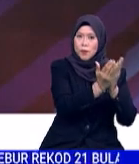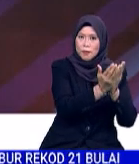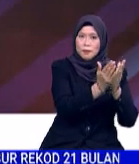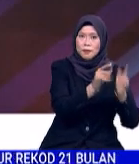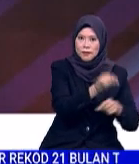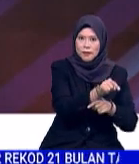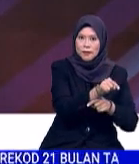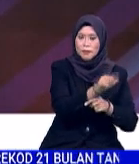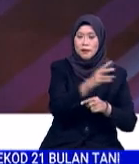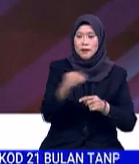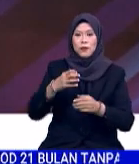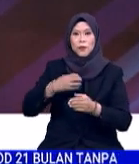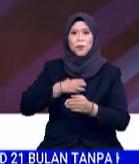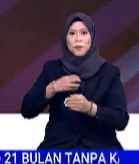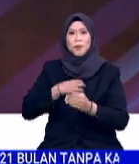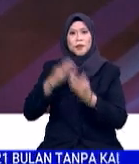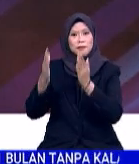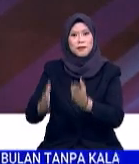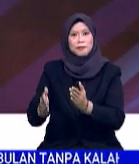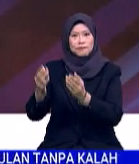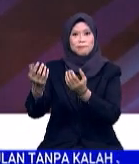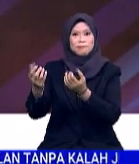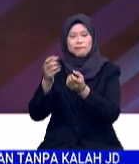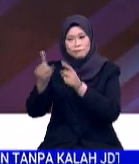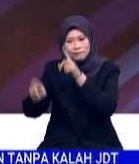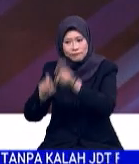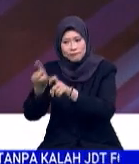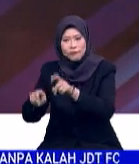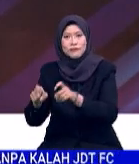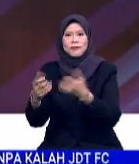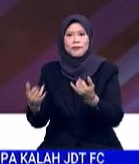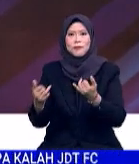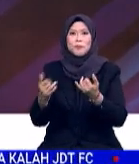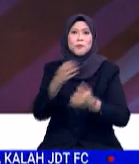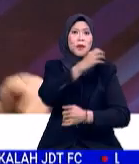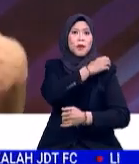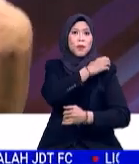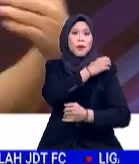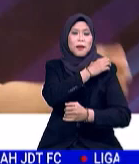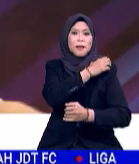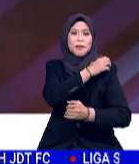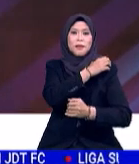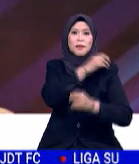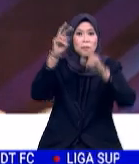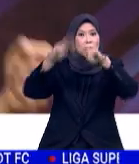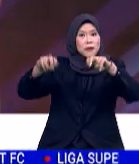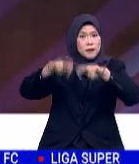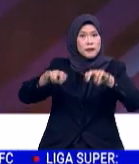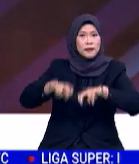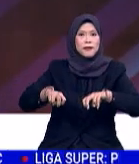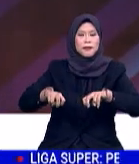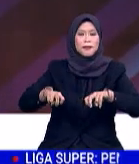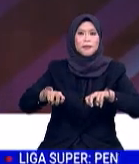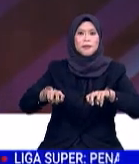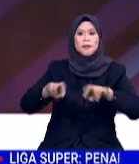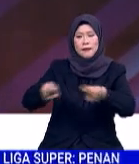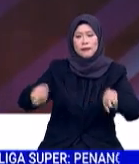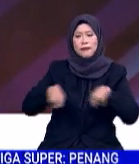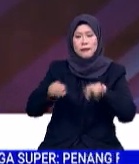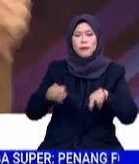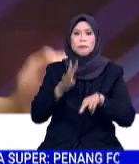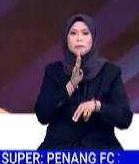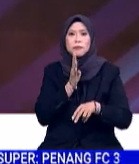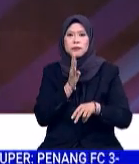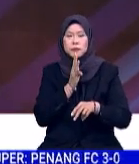daripada pengadu juga kita telah ambil keterangan dan sekarang ini pegawai-pegawai penyiasat sedang giat mengambil rakaman